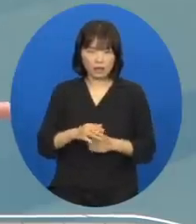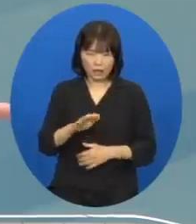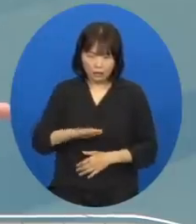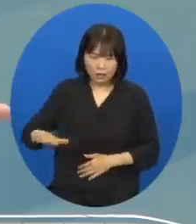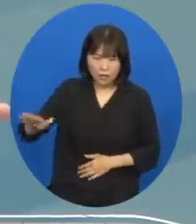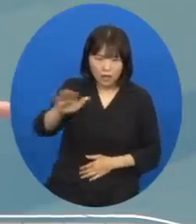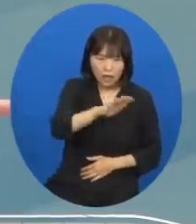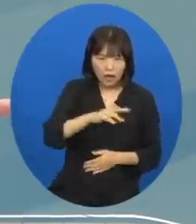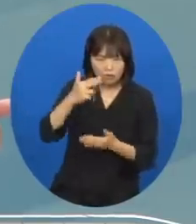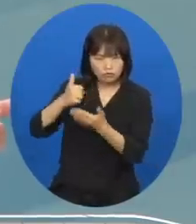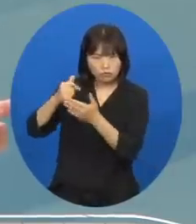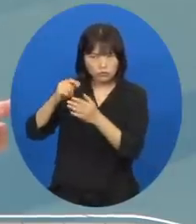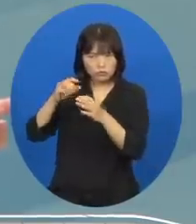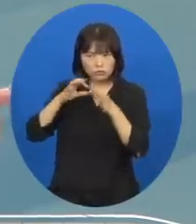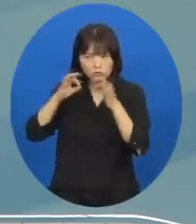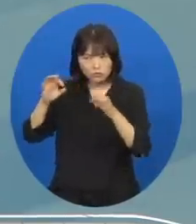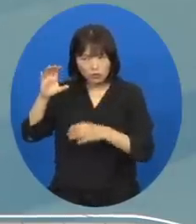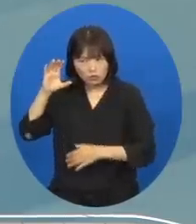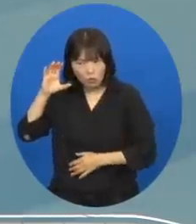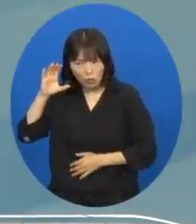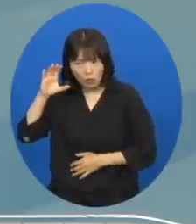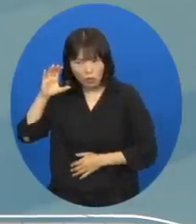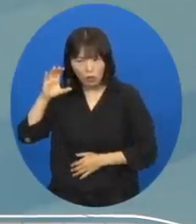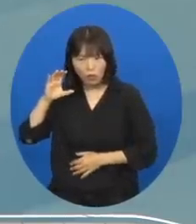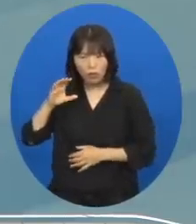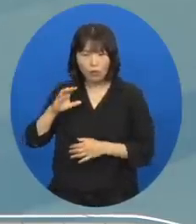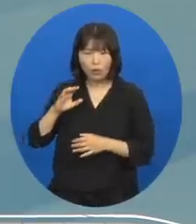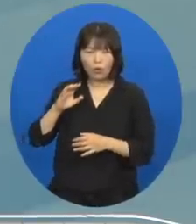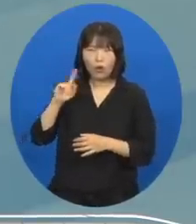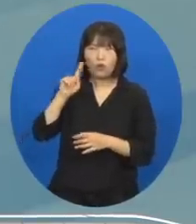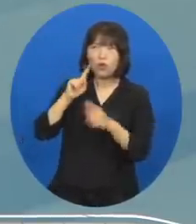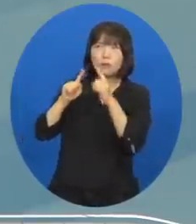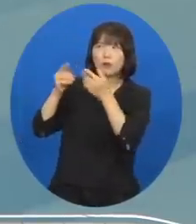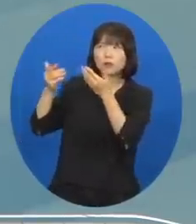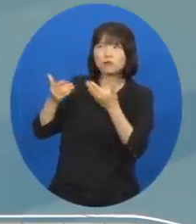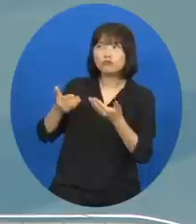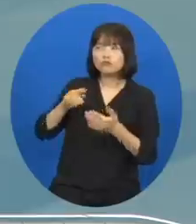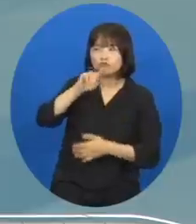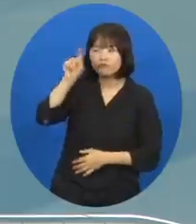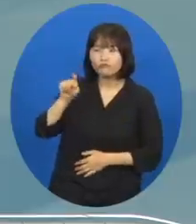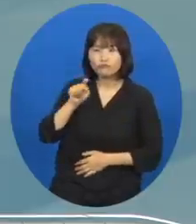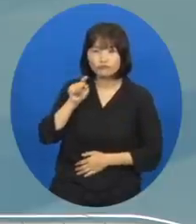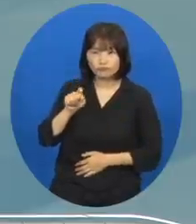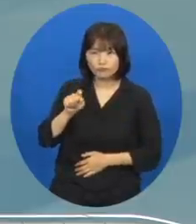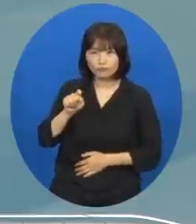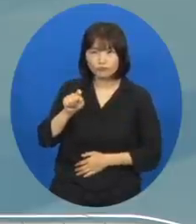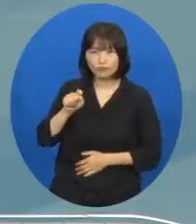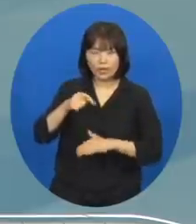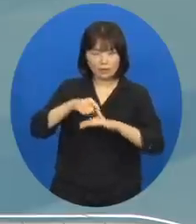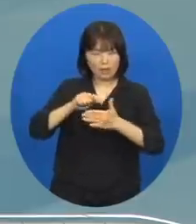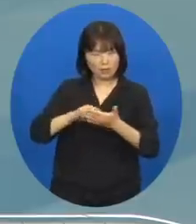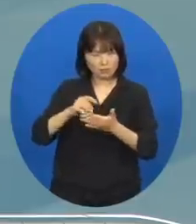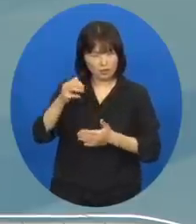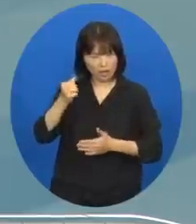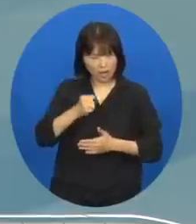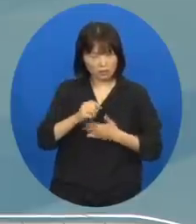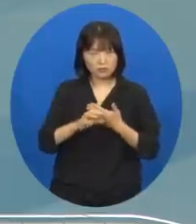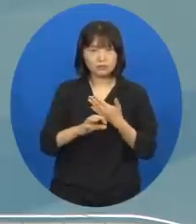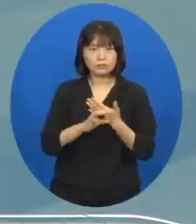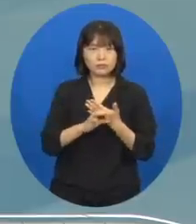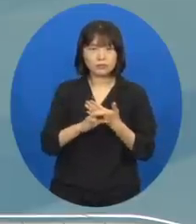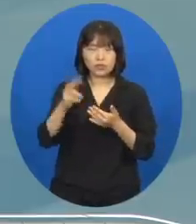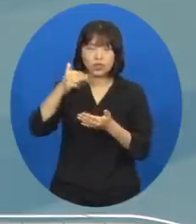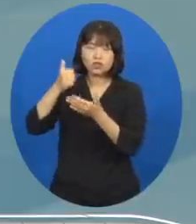음성을 듣는데네? 도대체 어떤 말씀을 하실까? 이런 마음 가지고는